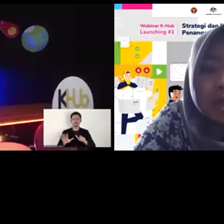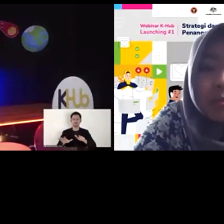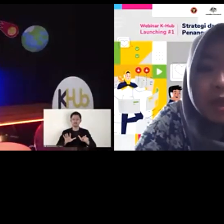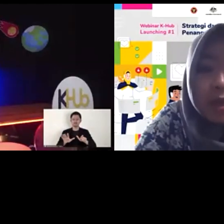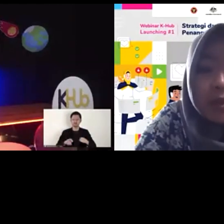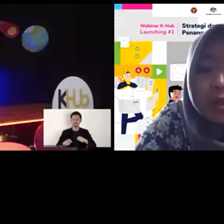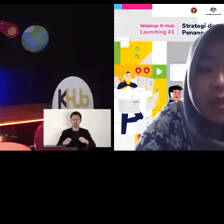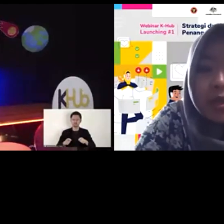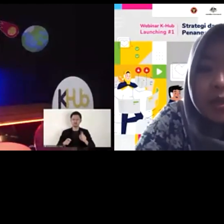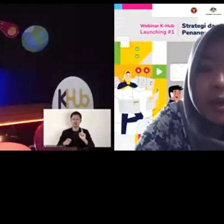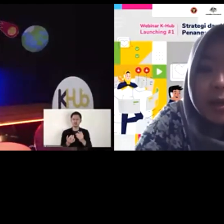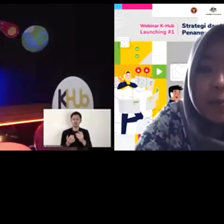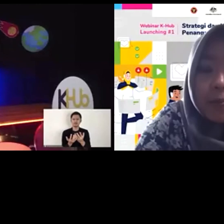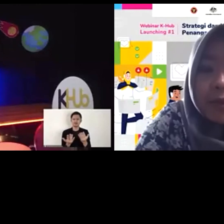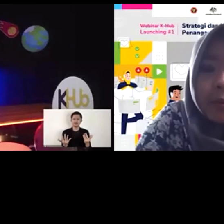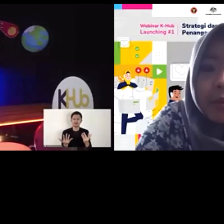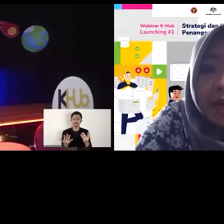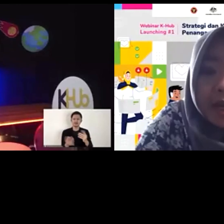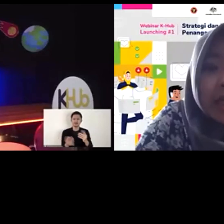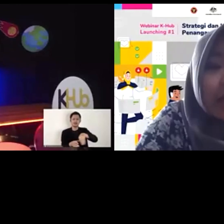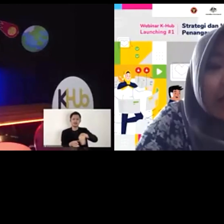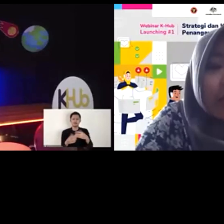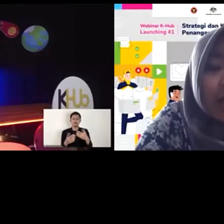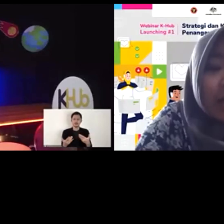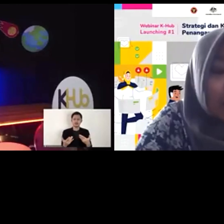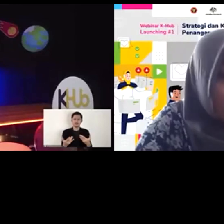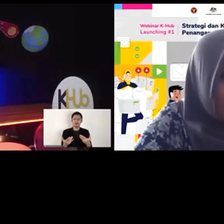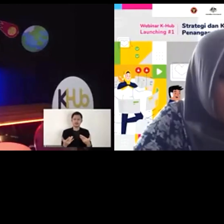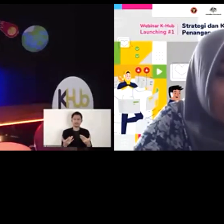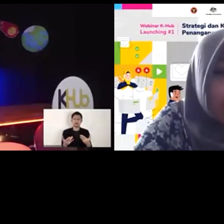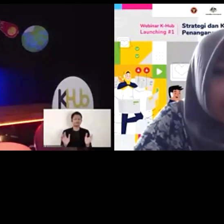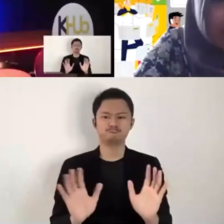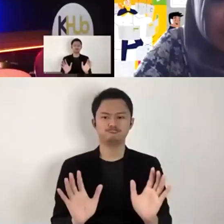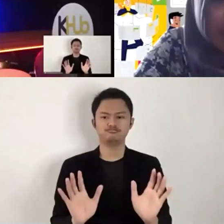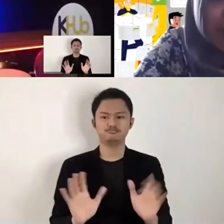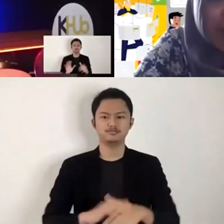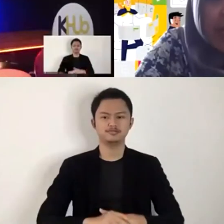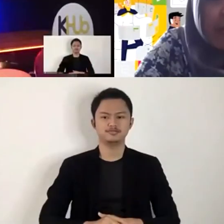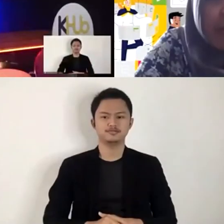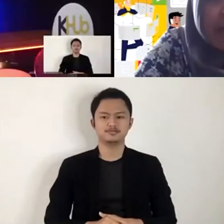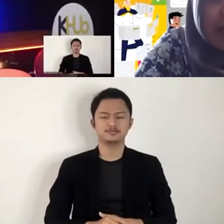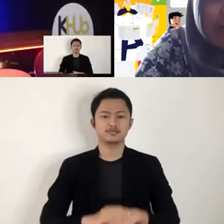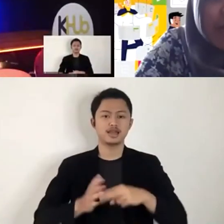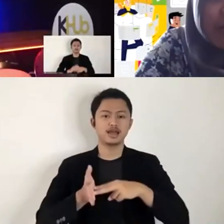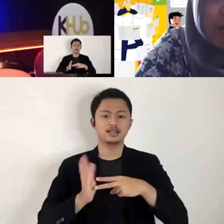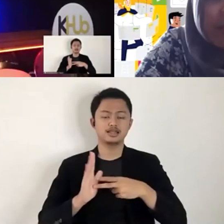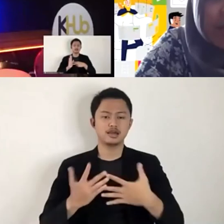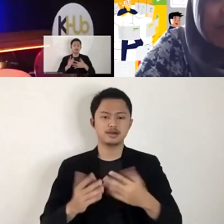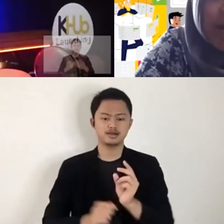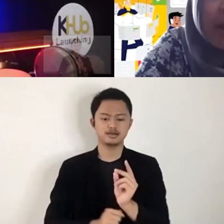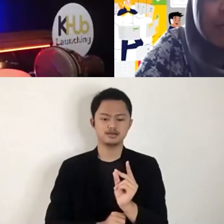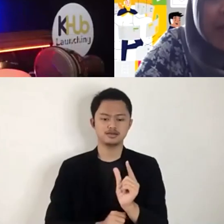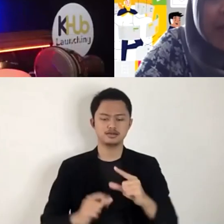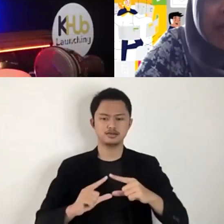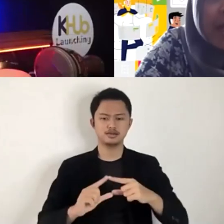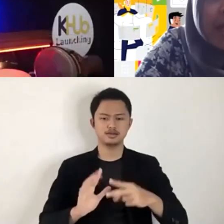ini kemudian terlibat dalam ada lampu pemberdayaannya maka akun A6 ini Perpres ini kemudian